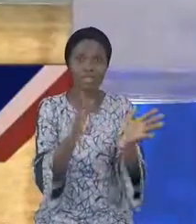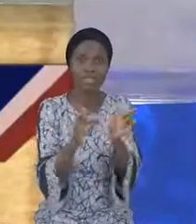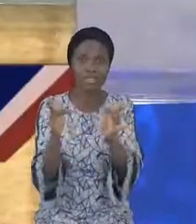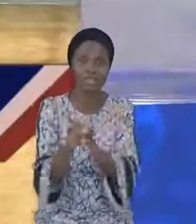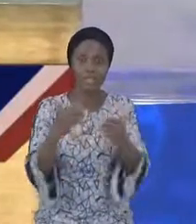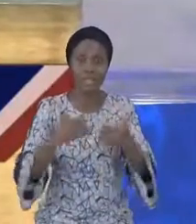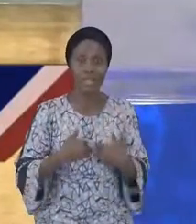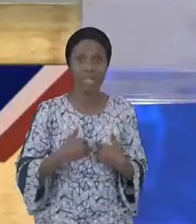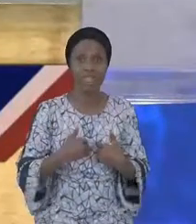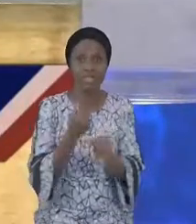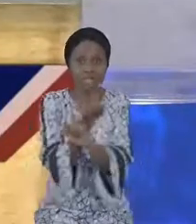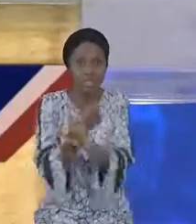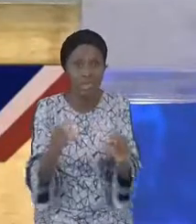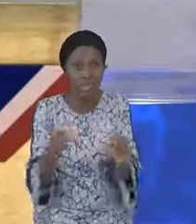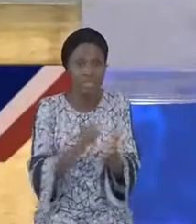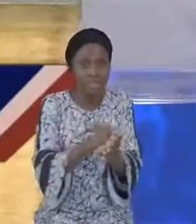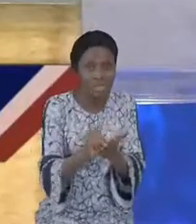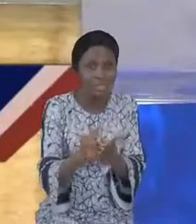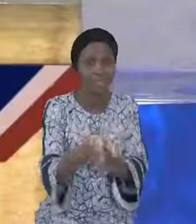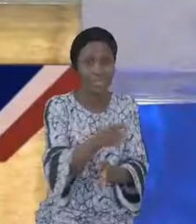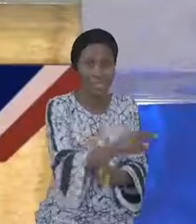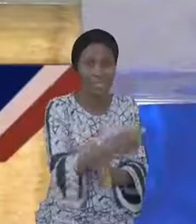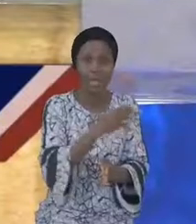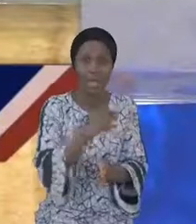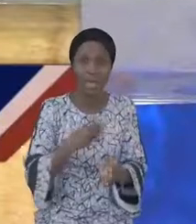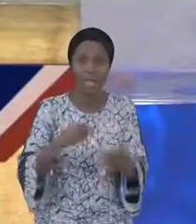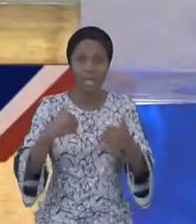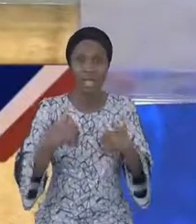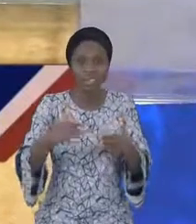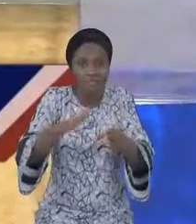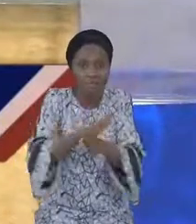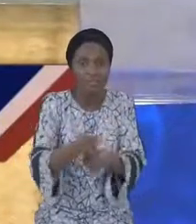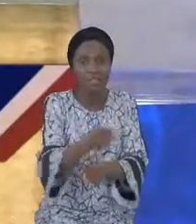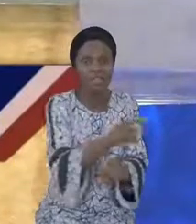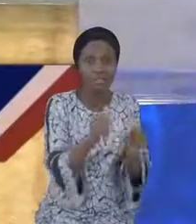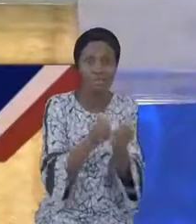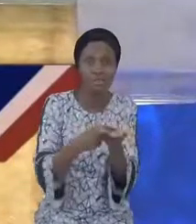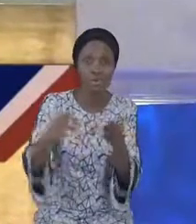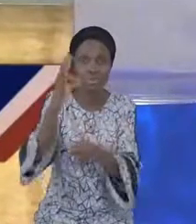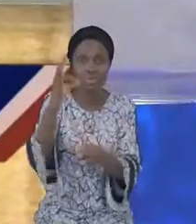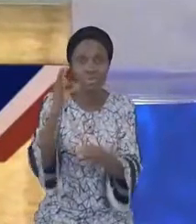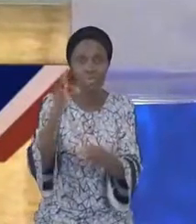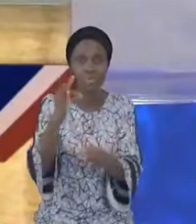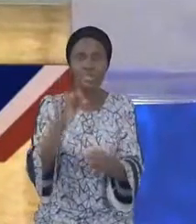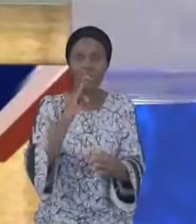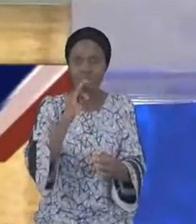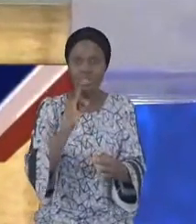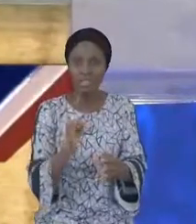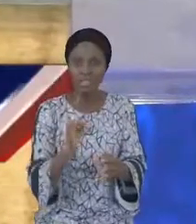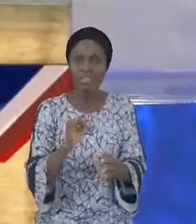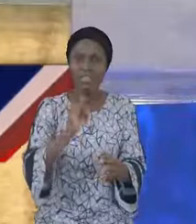que les gens que Jésus a sauvés, sanctifiés, qu'il a remplis du Saint-Esprit, et que ce sera que